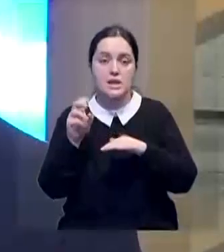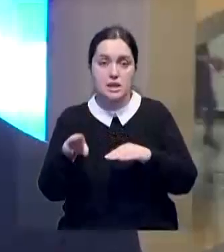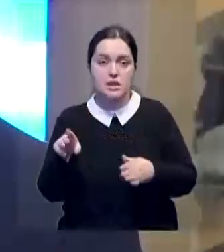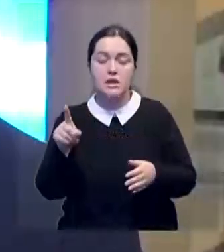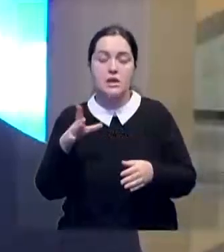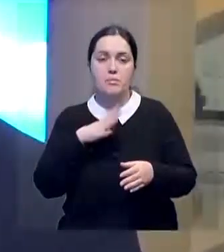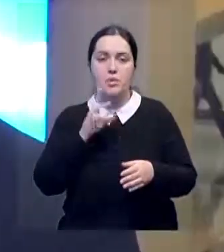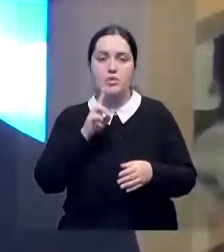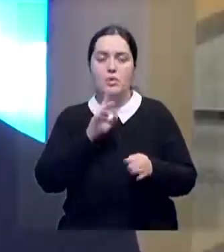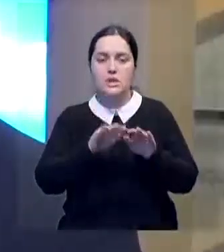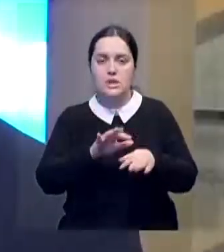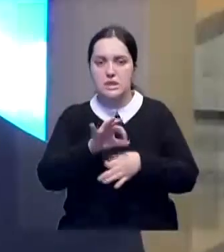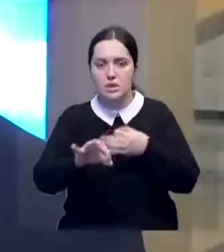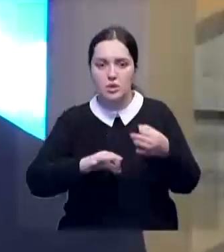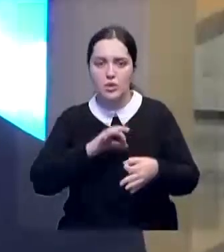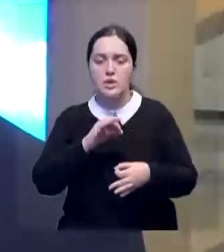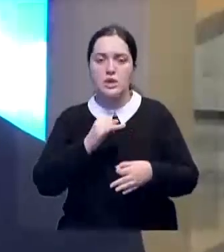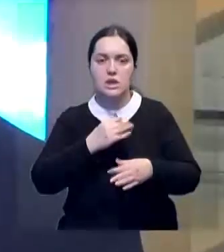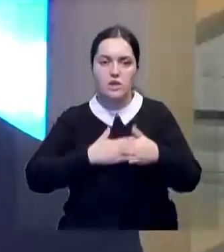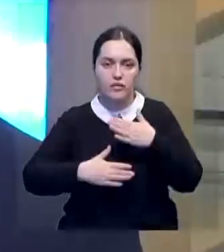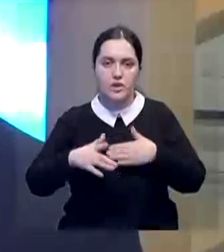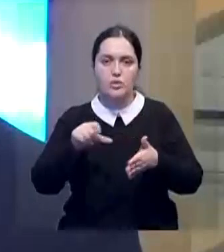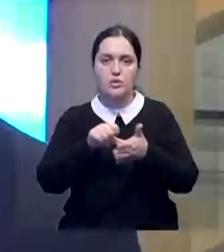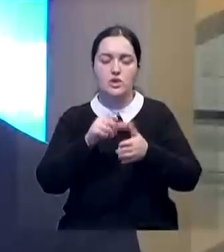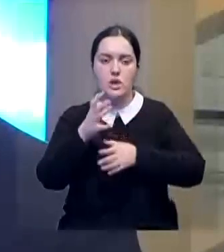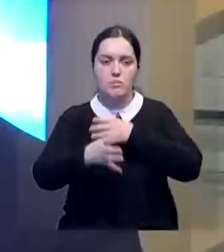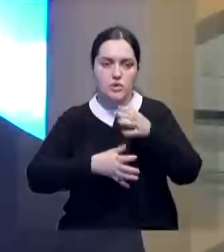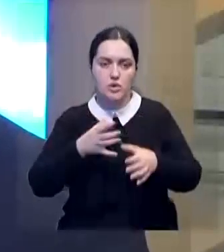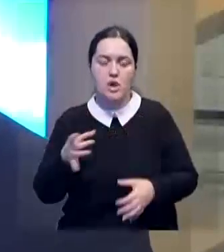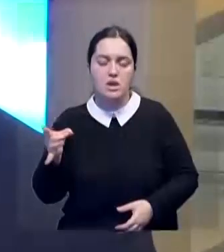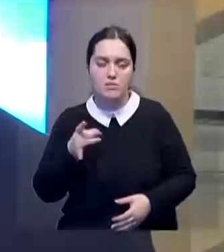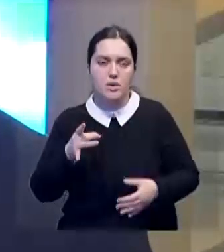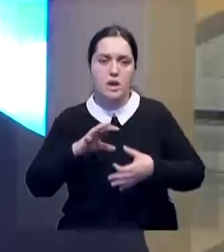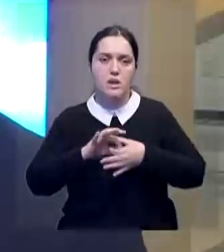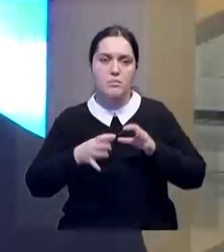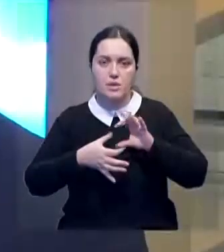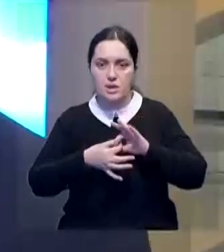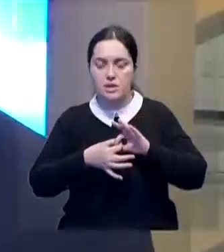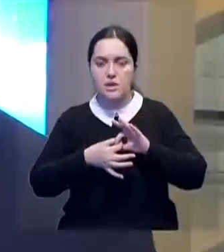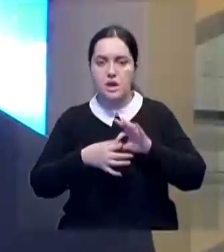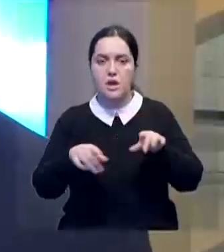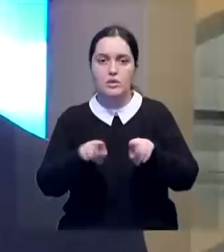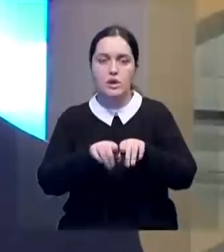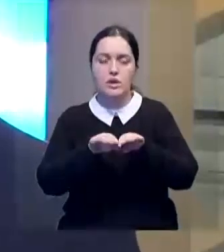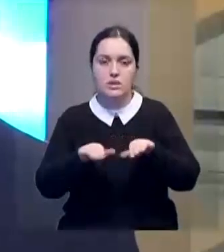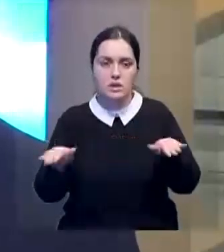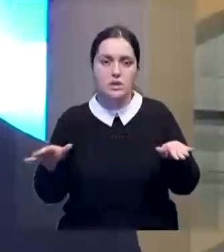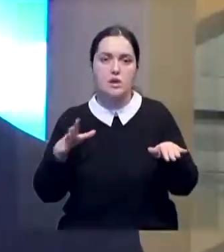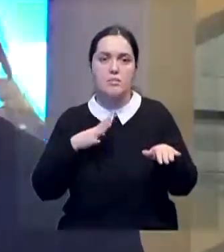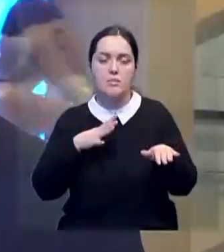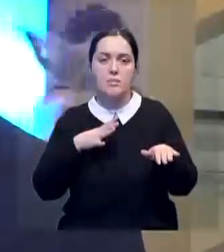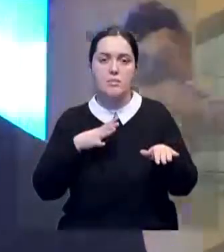у нас дети-сироты, инвалиды, участники международных и республиканских олимпиад. Также детям были